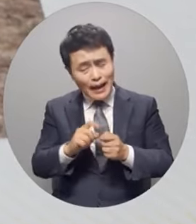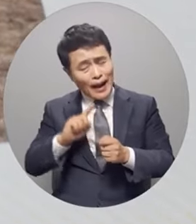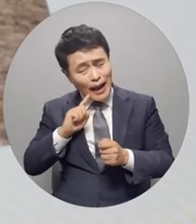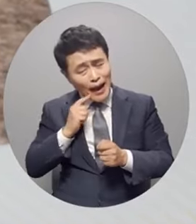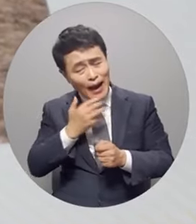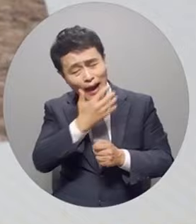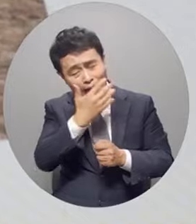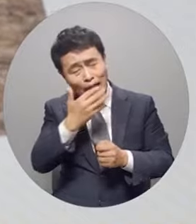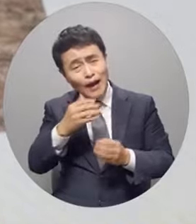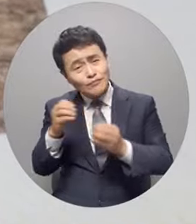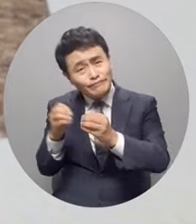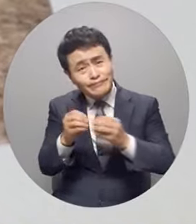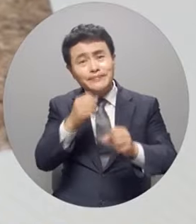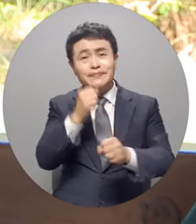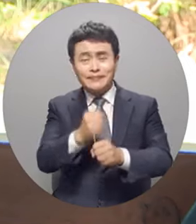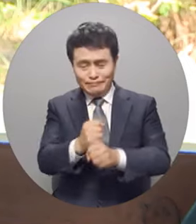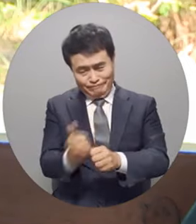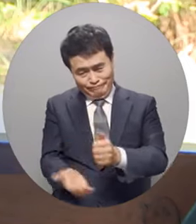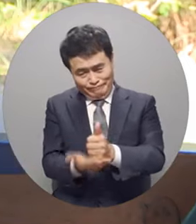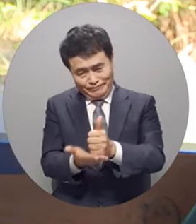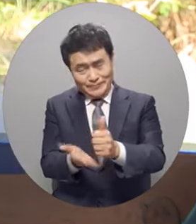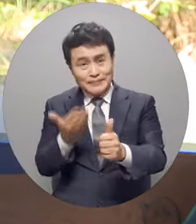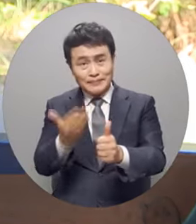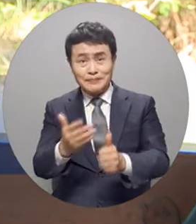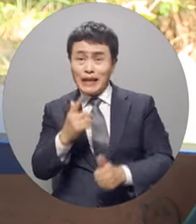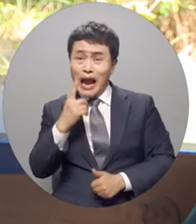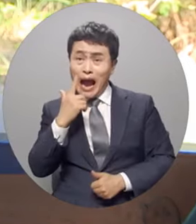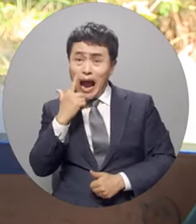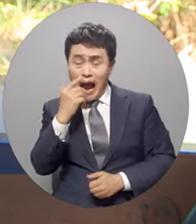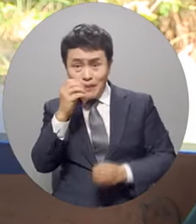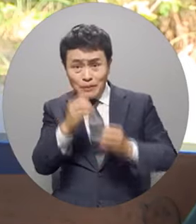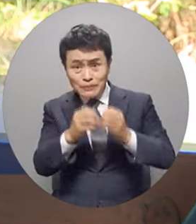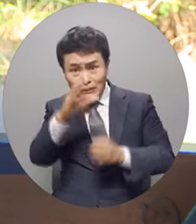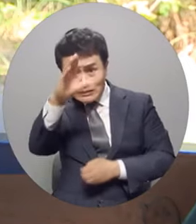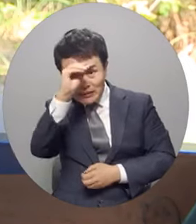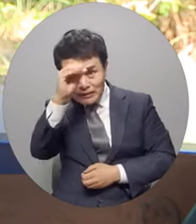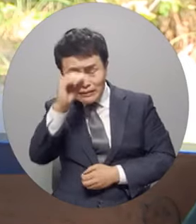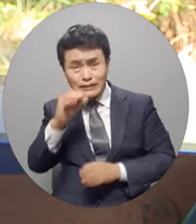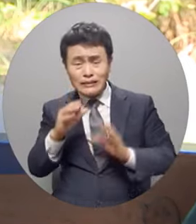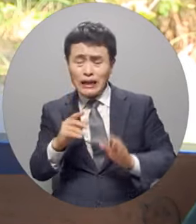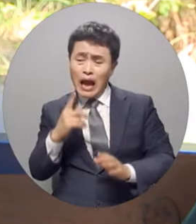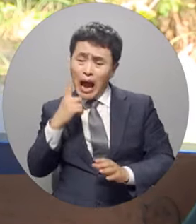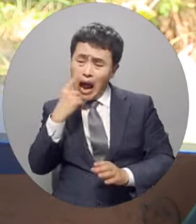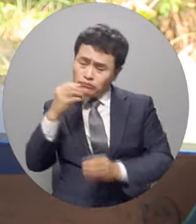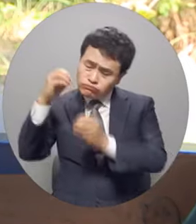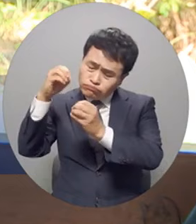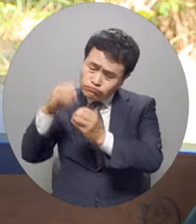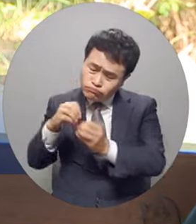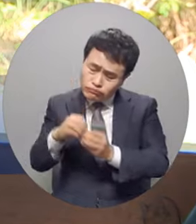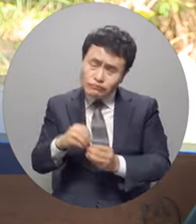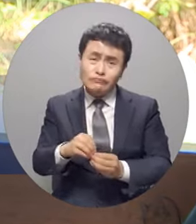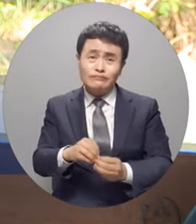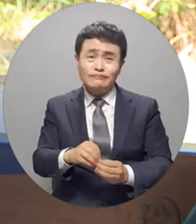만들어냈다고 칭찬했습니다. 아버지 소설을 닮으면 아버지의 토속적인 그런